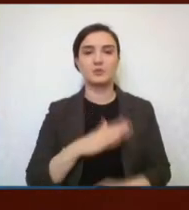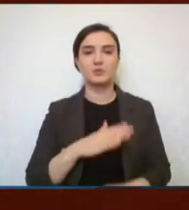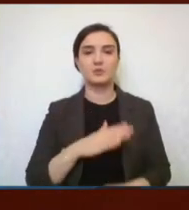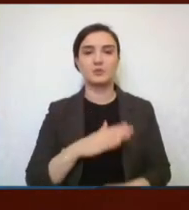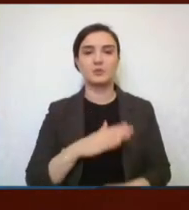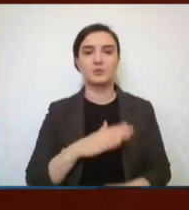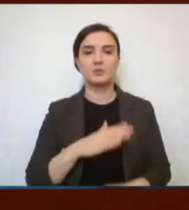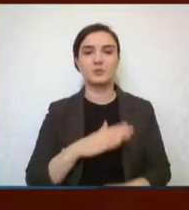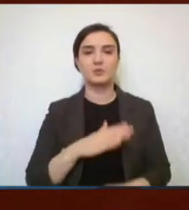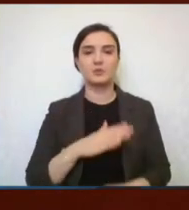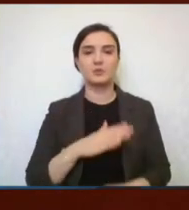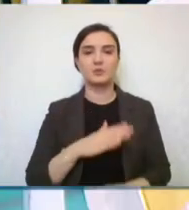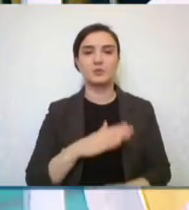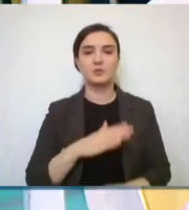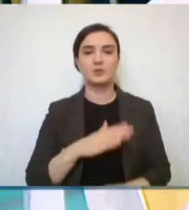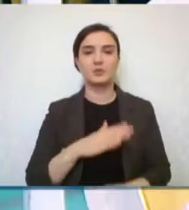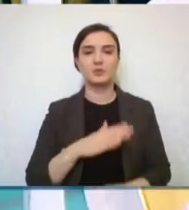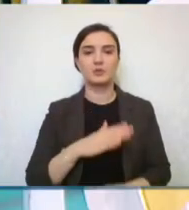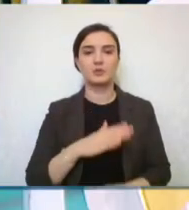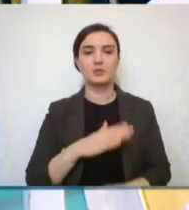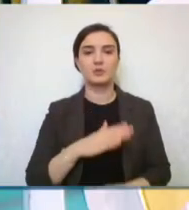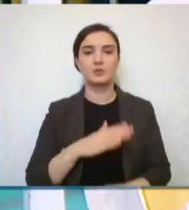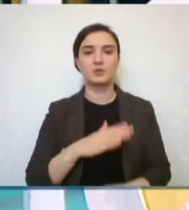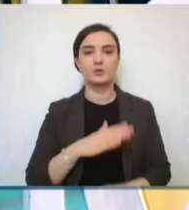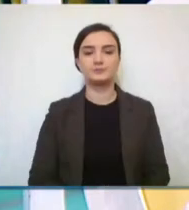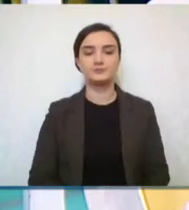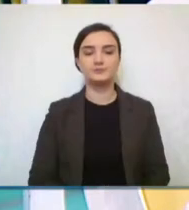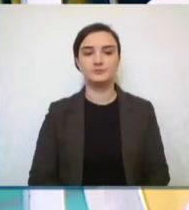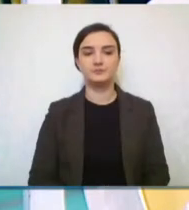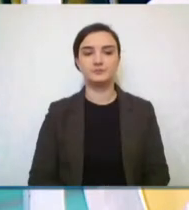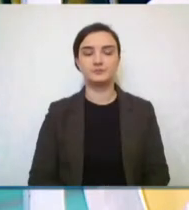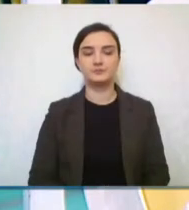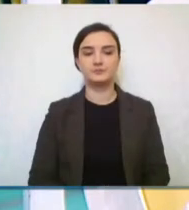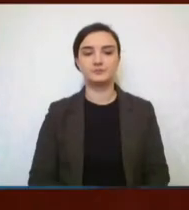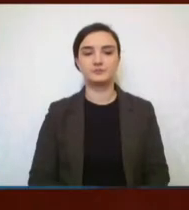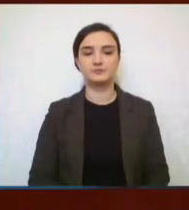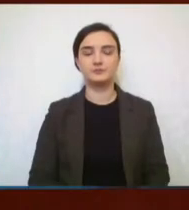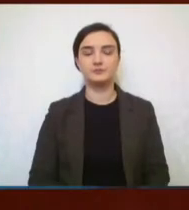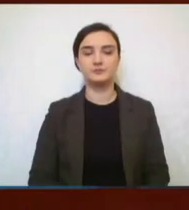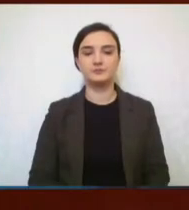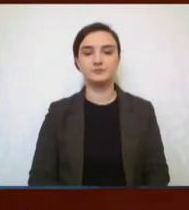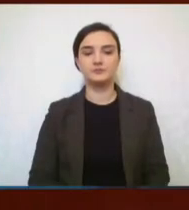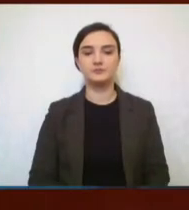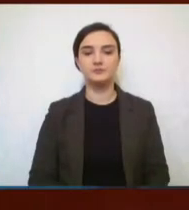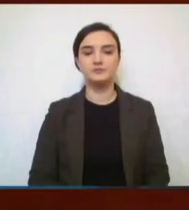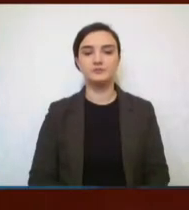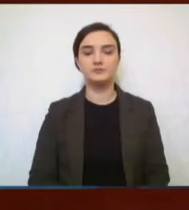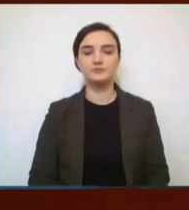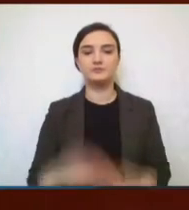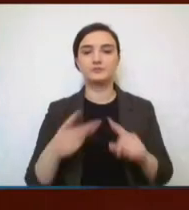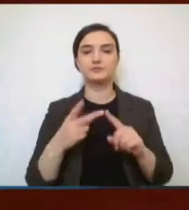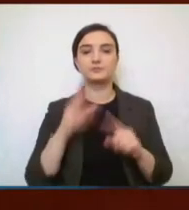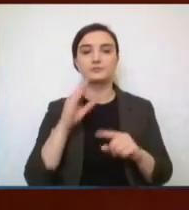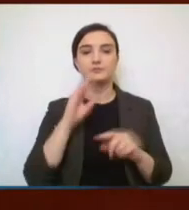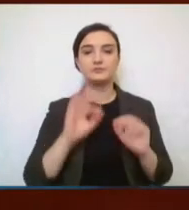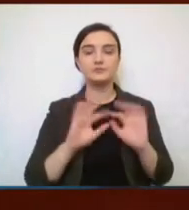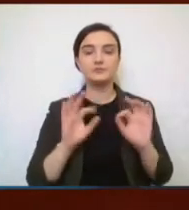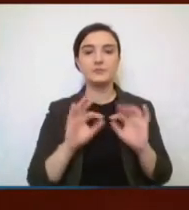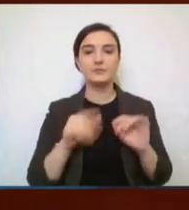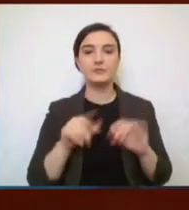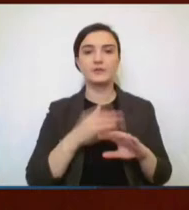როდესაც ახლა მე ჩემს აზრს გიზიარებ იმის პასუხად, რაც მოვისმინე. მეორე, როდესაც ვაპარაკობ კრიტიკულად